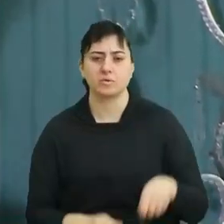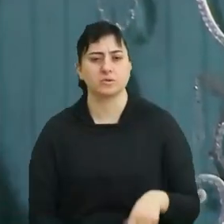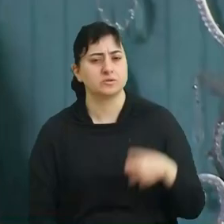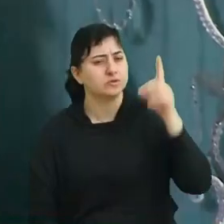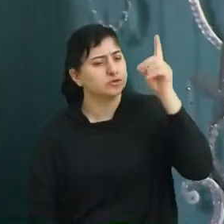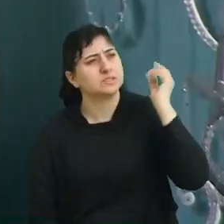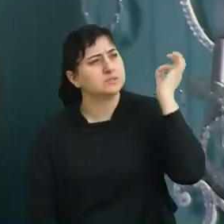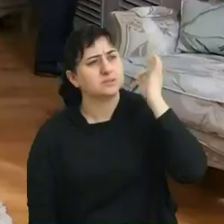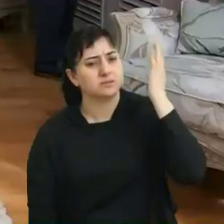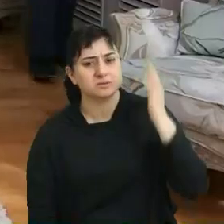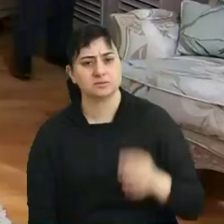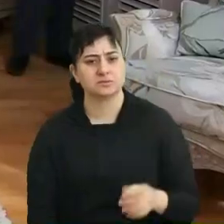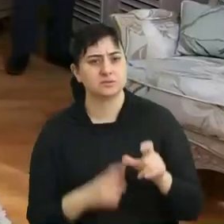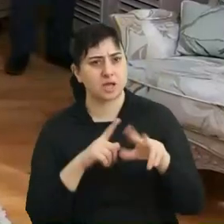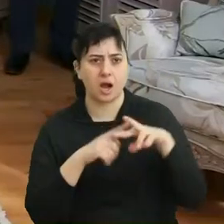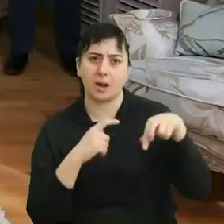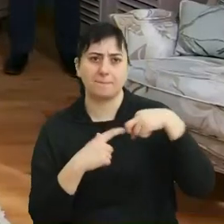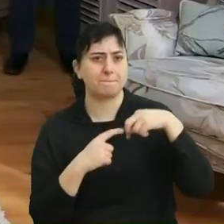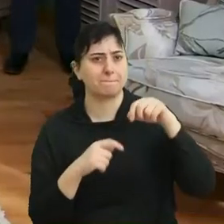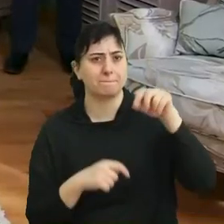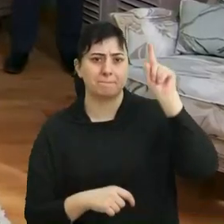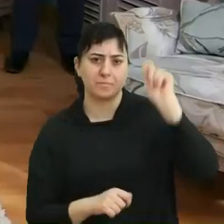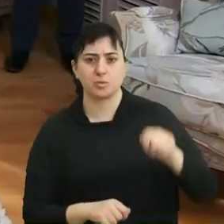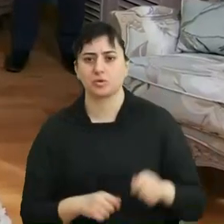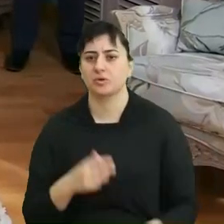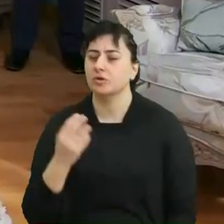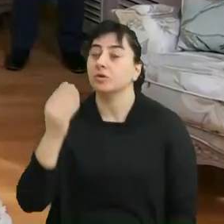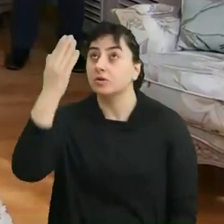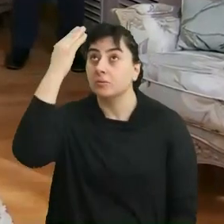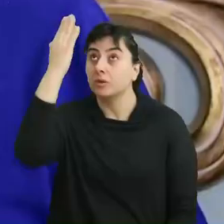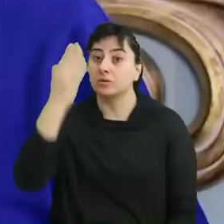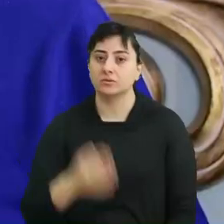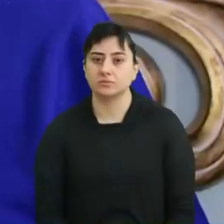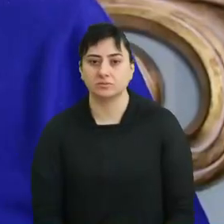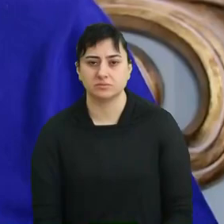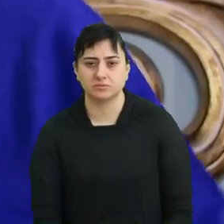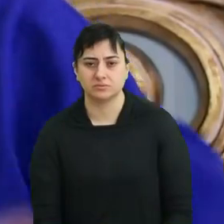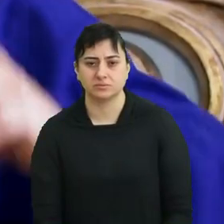Yukarıdan sesler geliyor. Sarp'cığım çıktı galiba çatıya. Tam tepemizde.